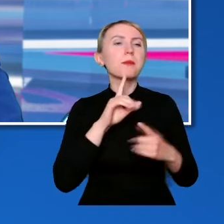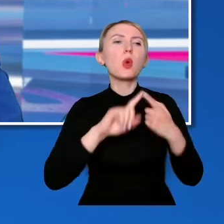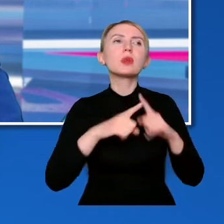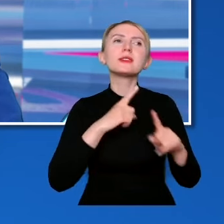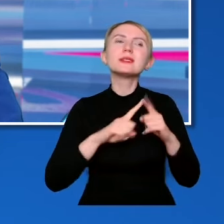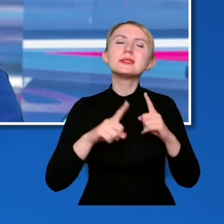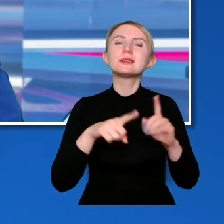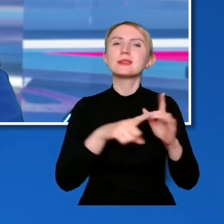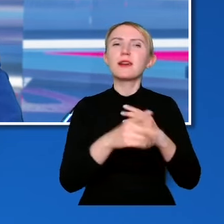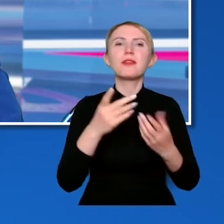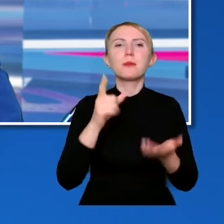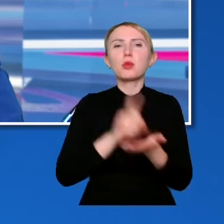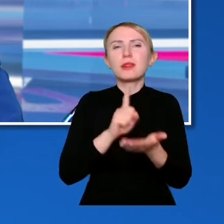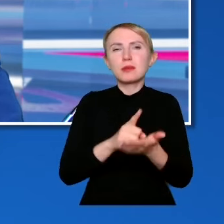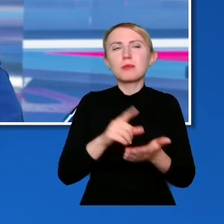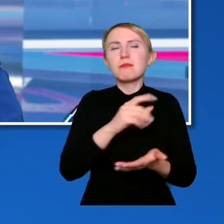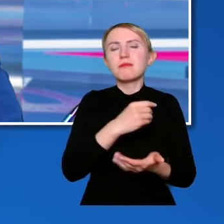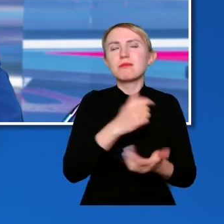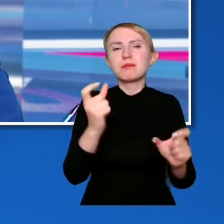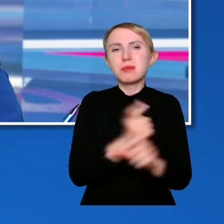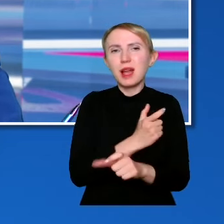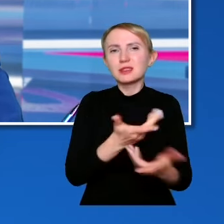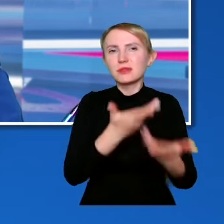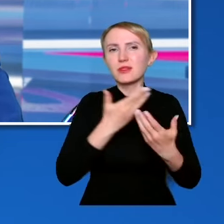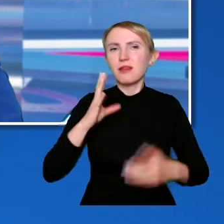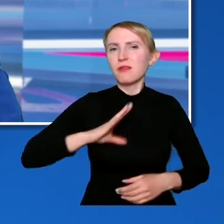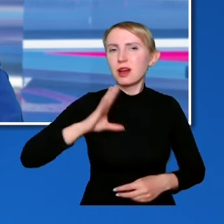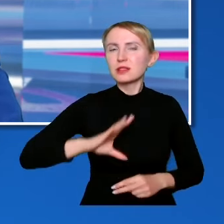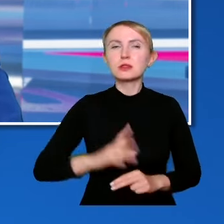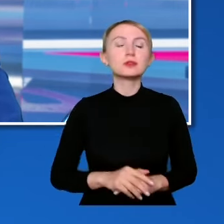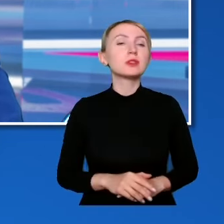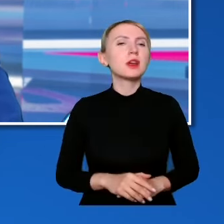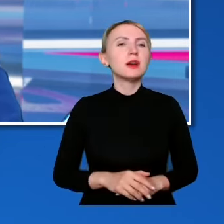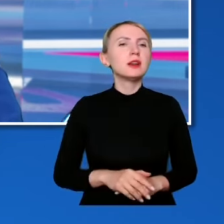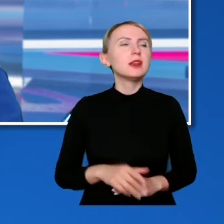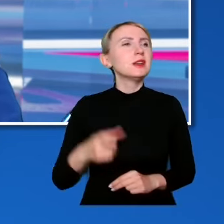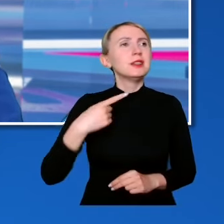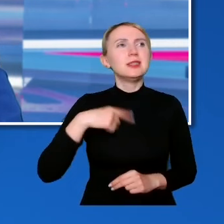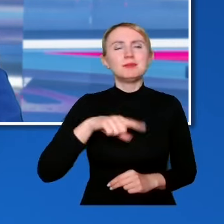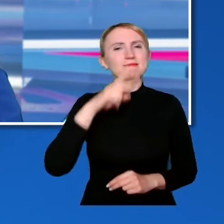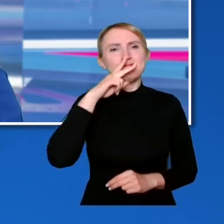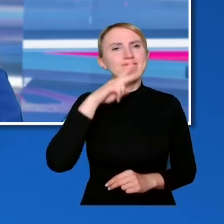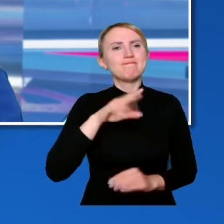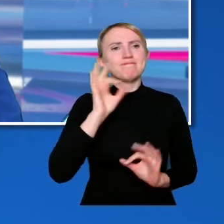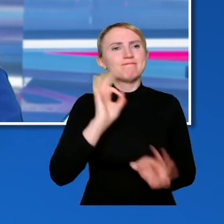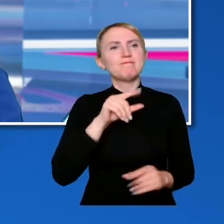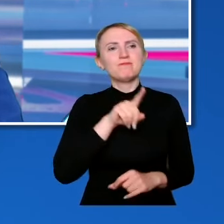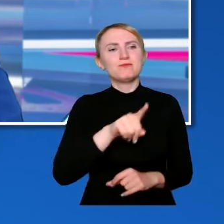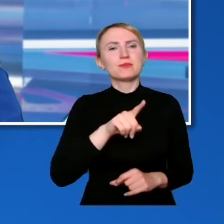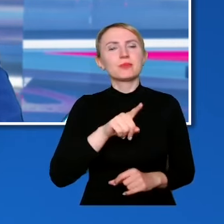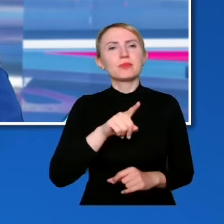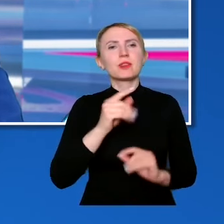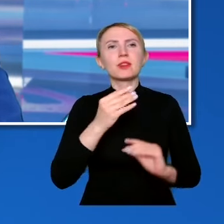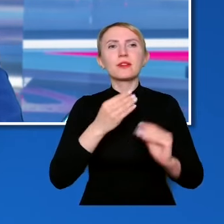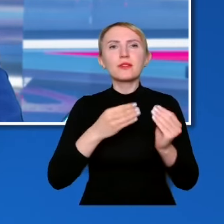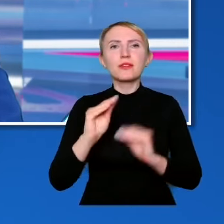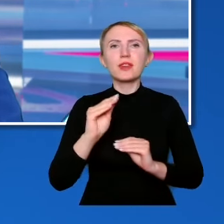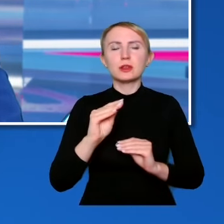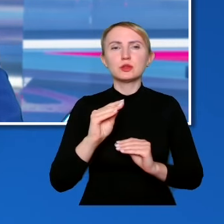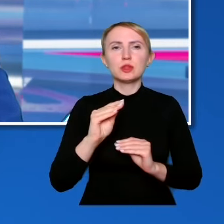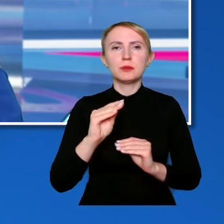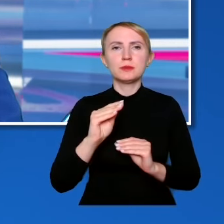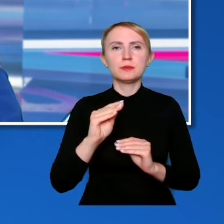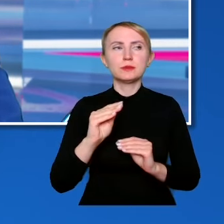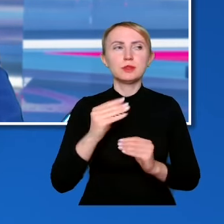i fiskalnej państwa i my nieprzychylnie patrzymy na przekazywanie większej niż do